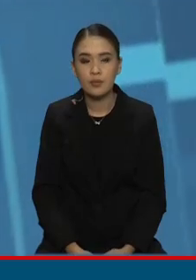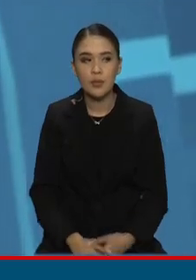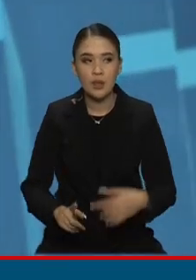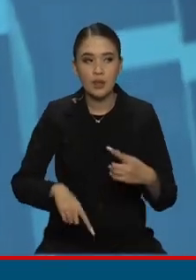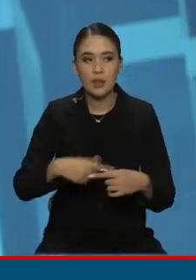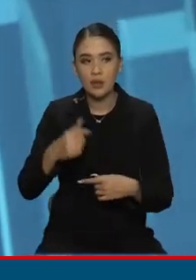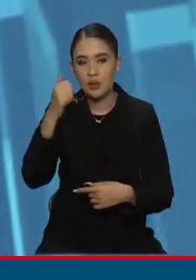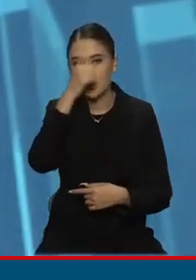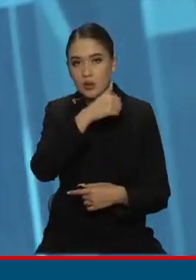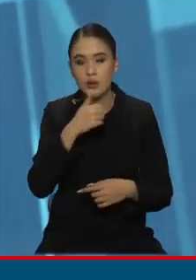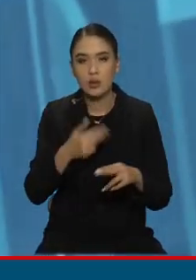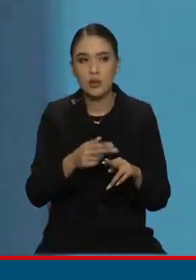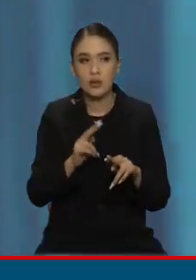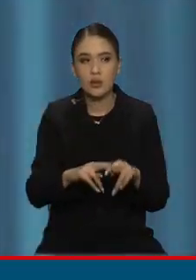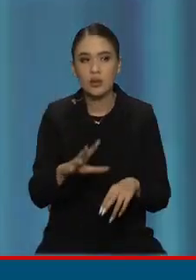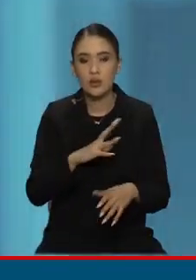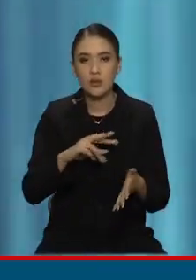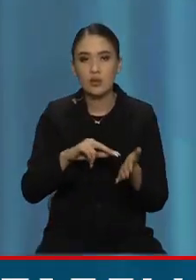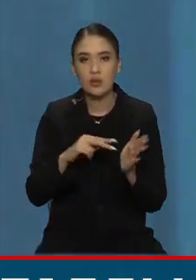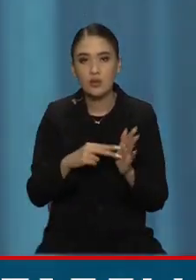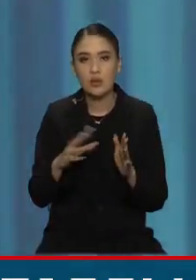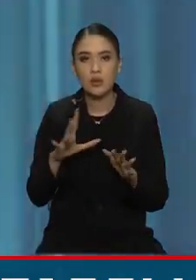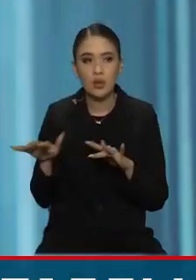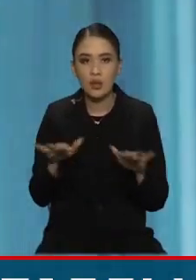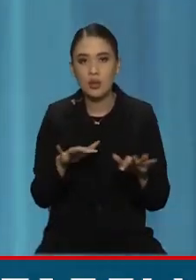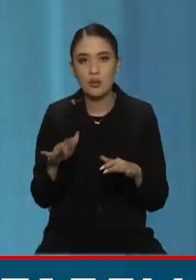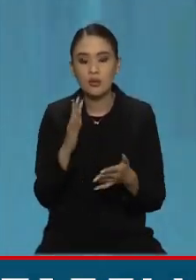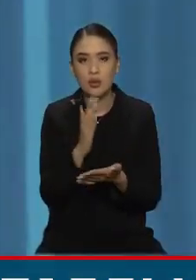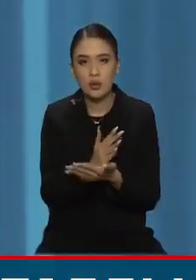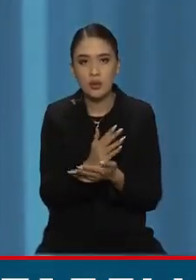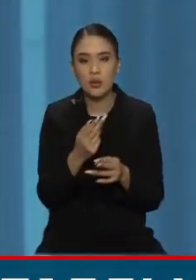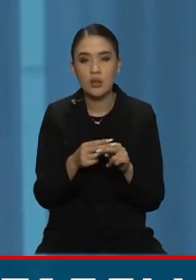Келесі жылы енді біздің жоспарымызда бұл талқыланып жатыр. Біз